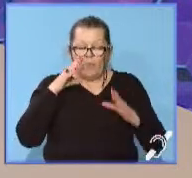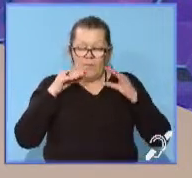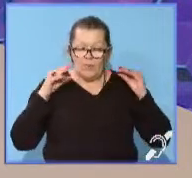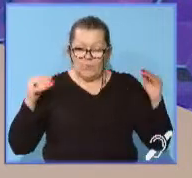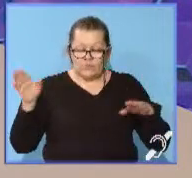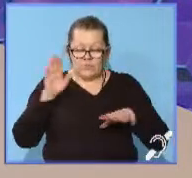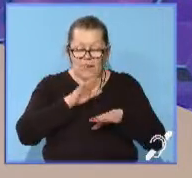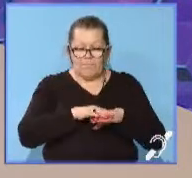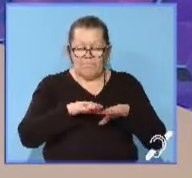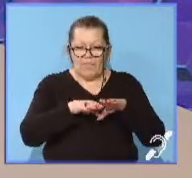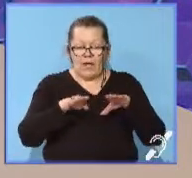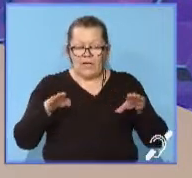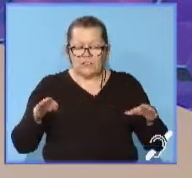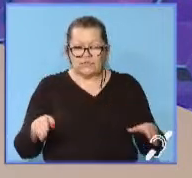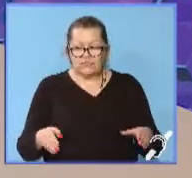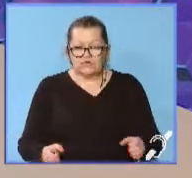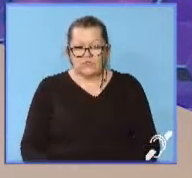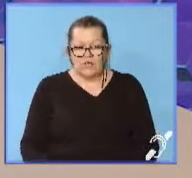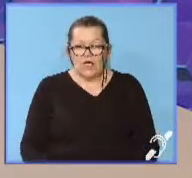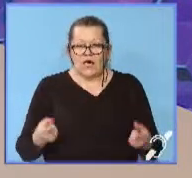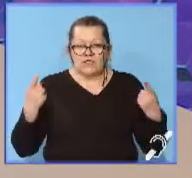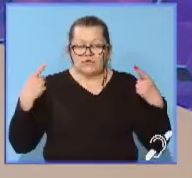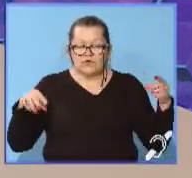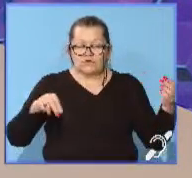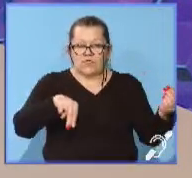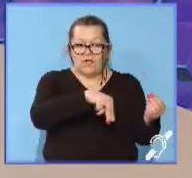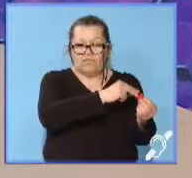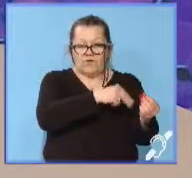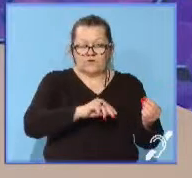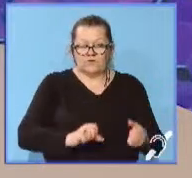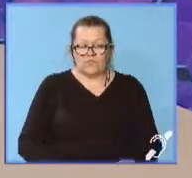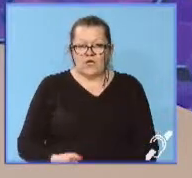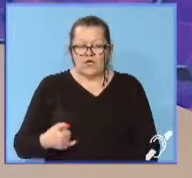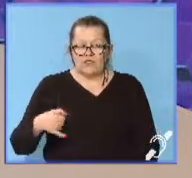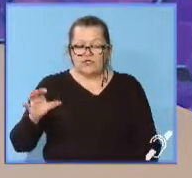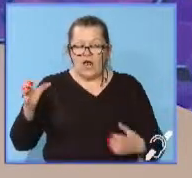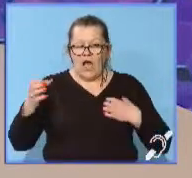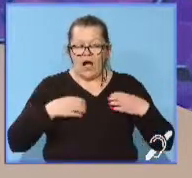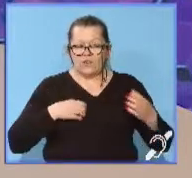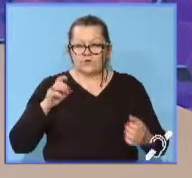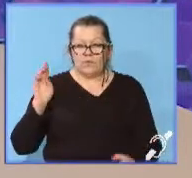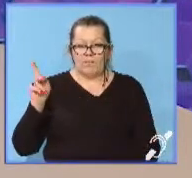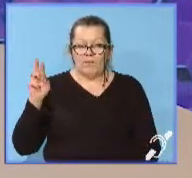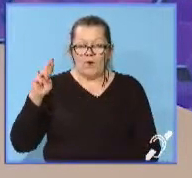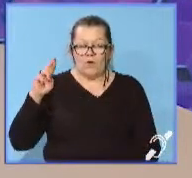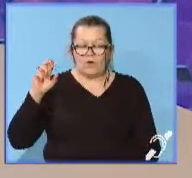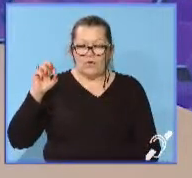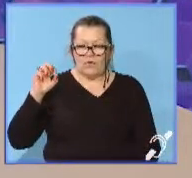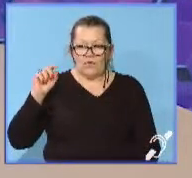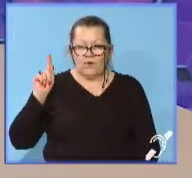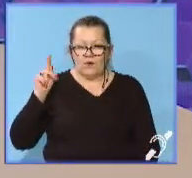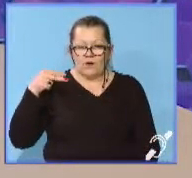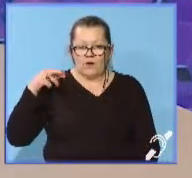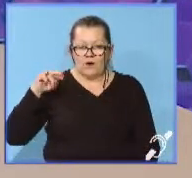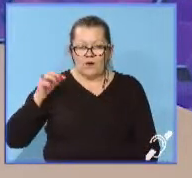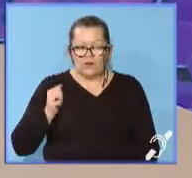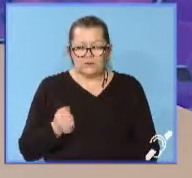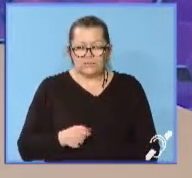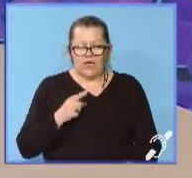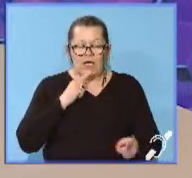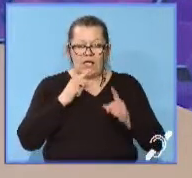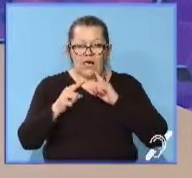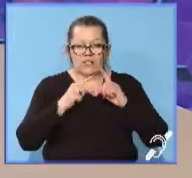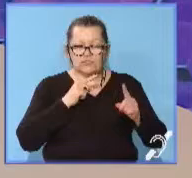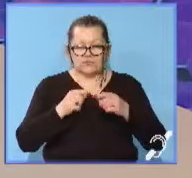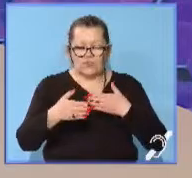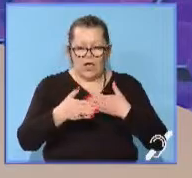adus la olaltă oameni ai scenei soliști ai filarmonicii Oltenia din Craiova Dar și pe actorul Emil boroghină care a susținut un